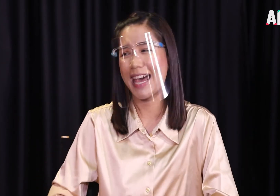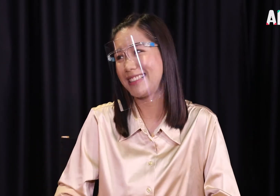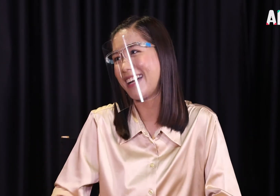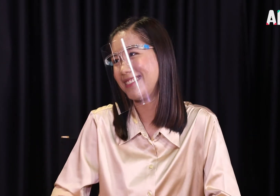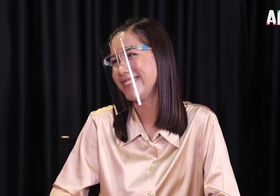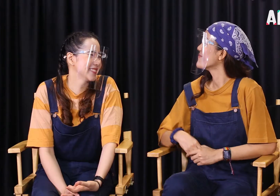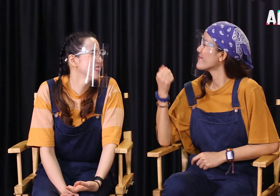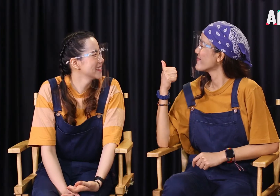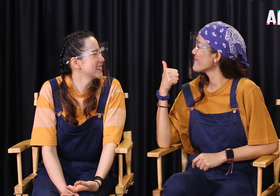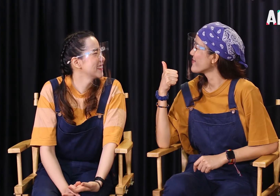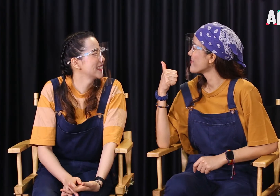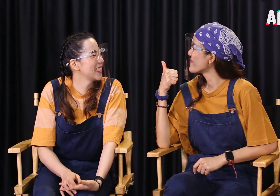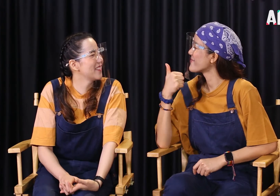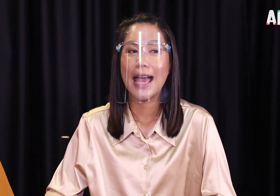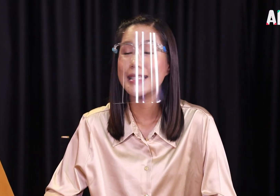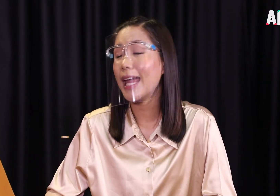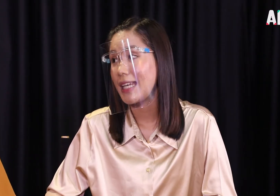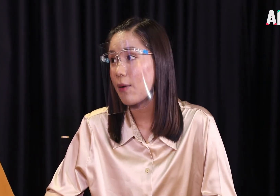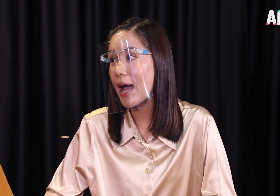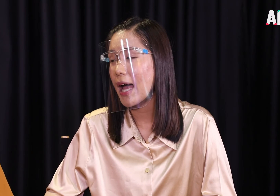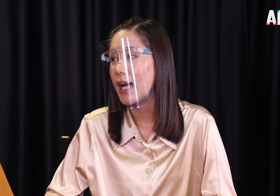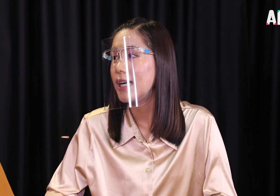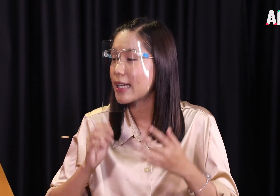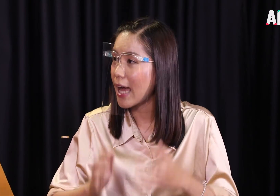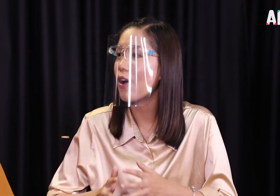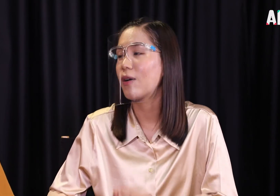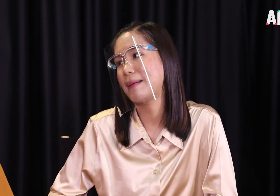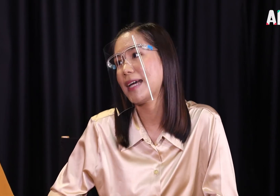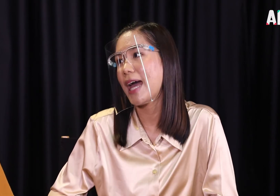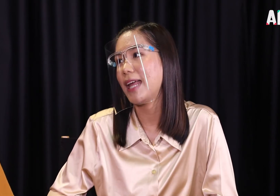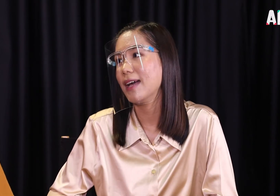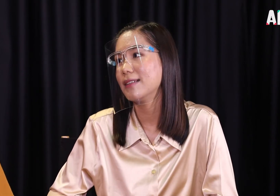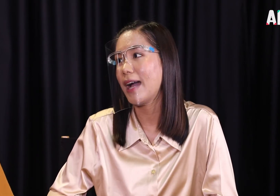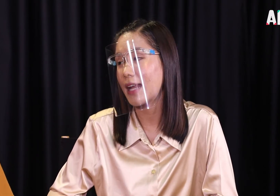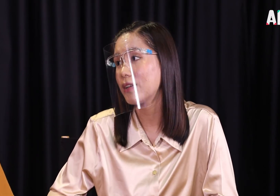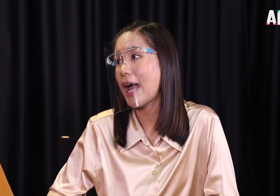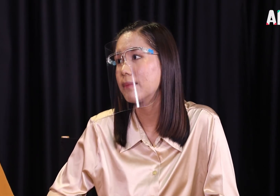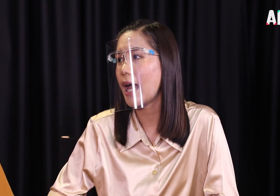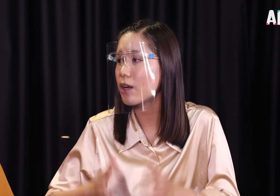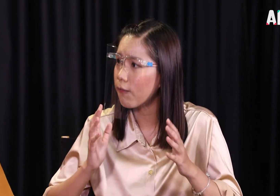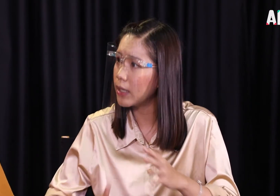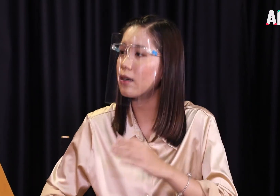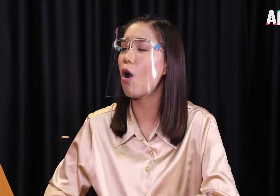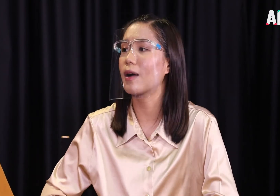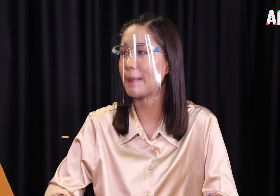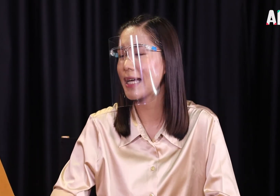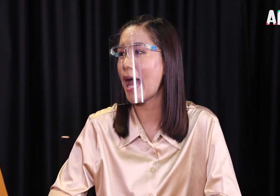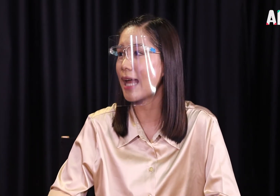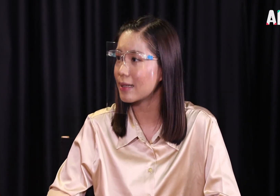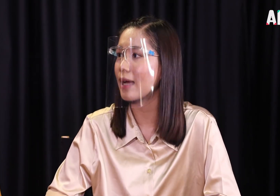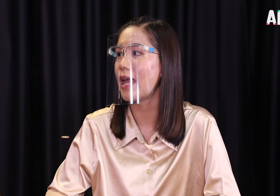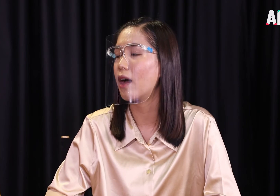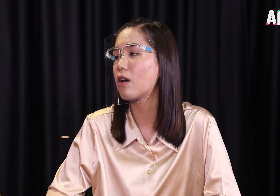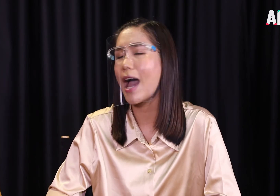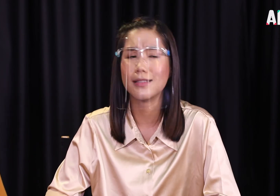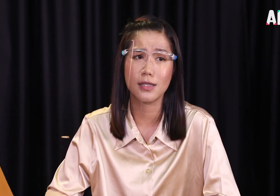ำลังกายจ้ะ จะเห็นได้ว่าการออกกำลังกายเนี่ยอย่างไรก็ตามถ้าเราฝืนออกกำลังกายห